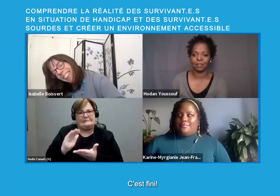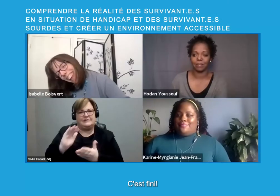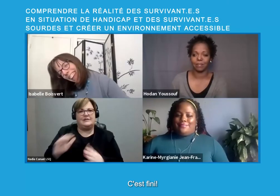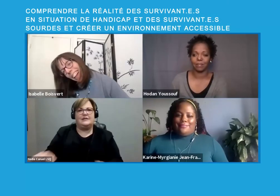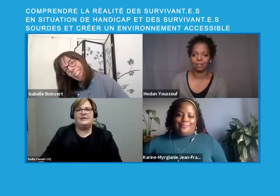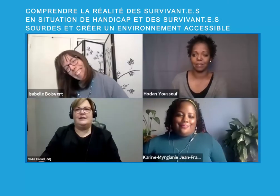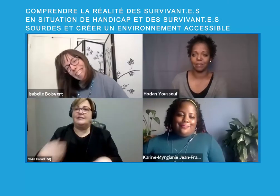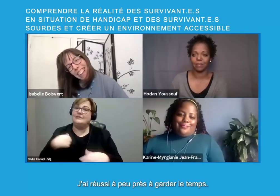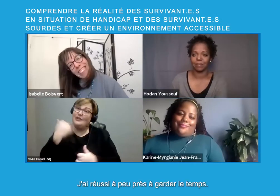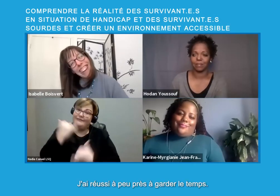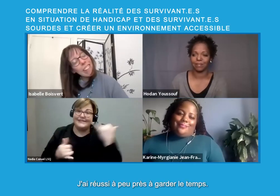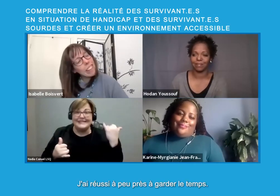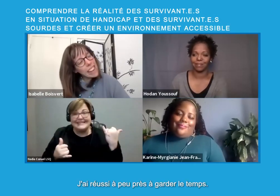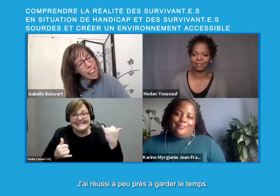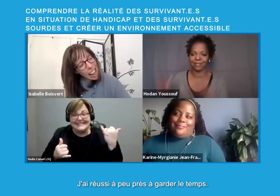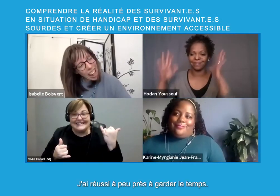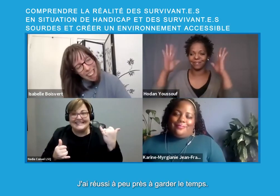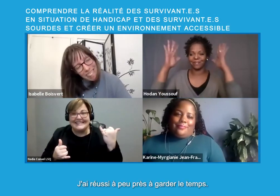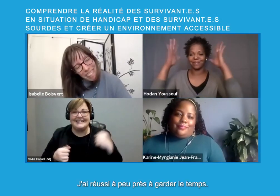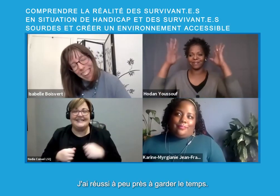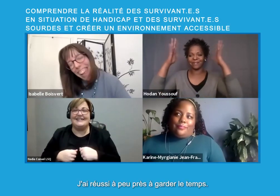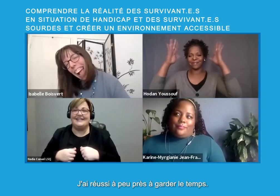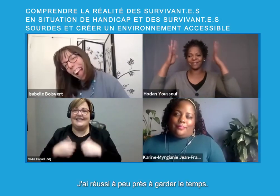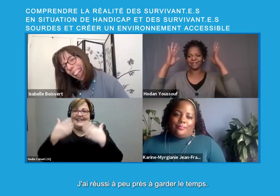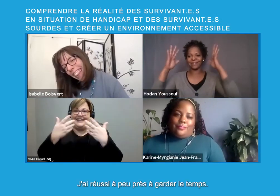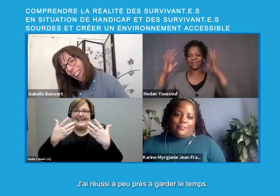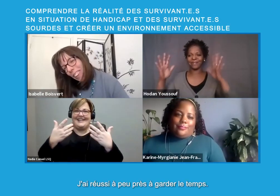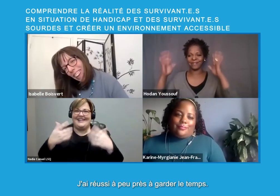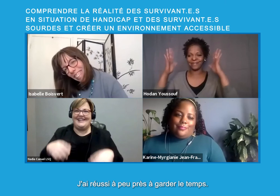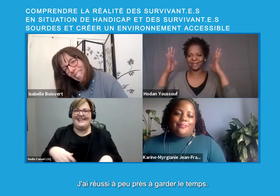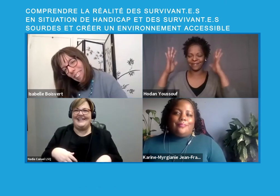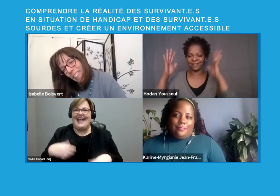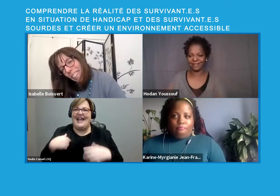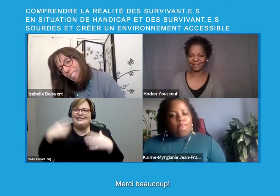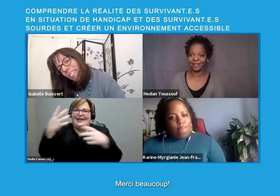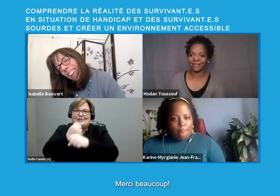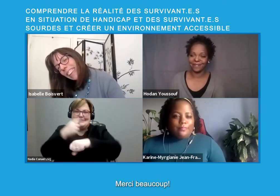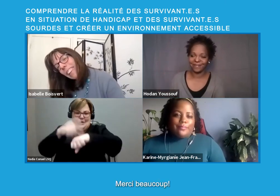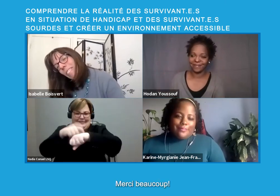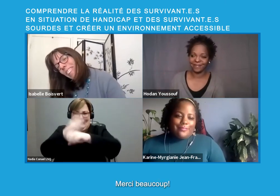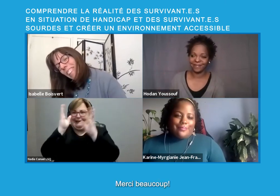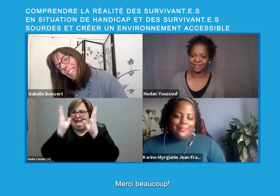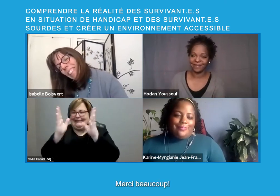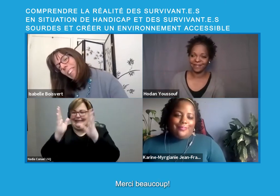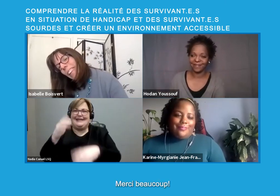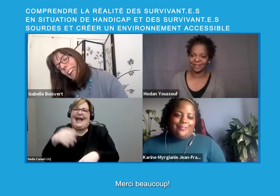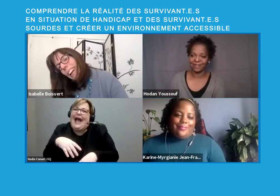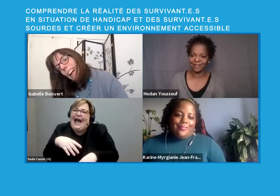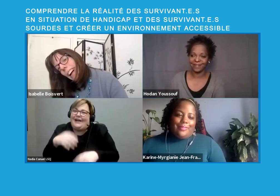C'est fini. Tant que j'ai réussi à peu près à garder le temps. Merci